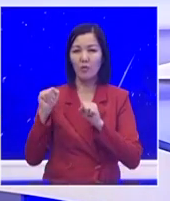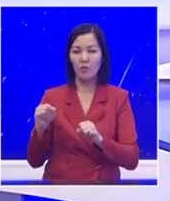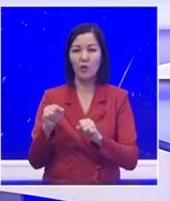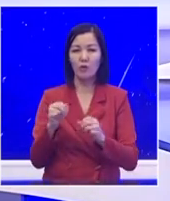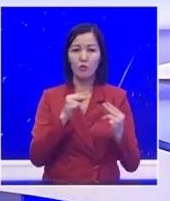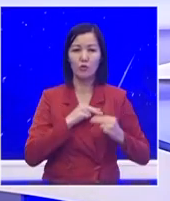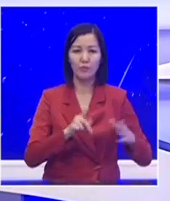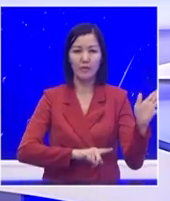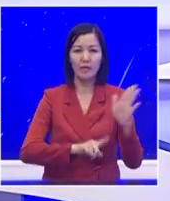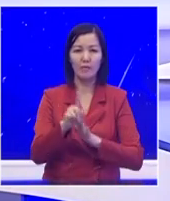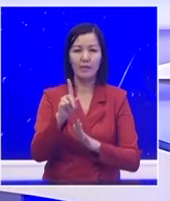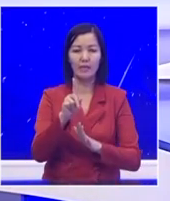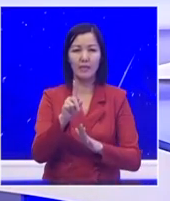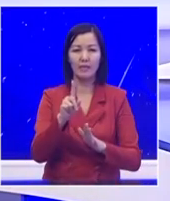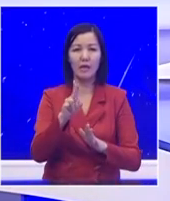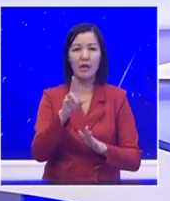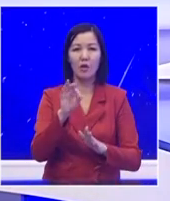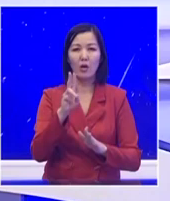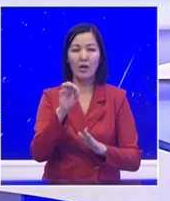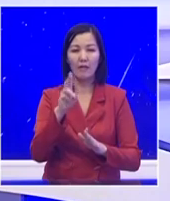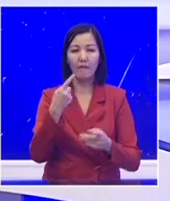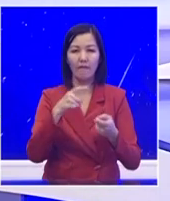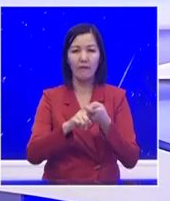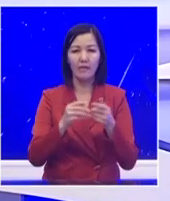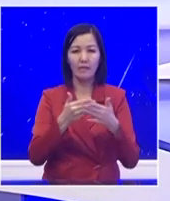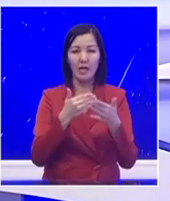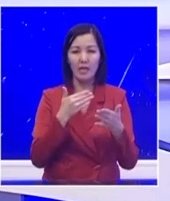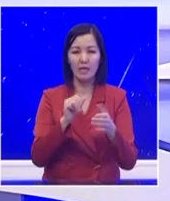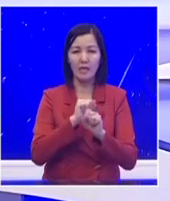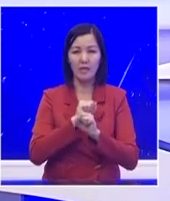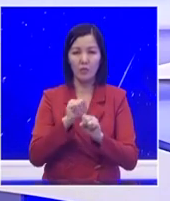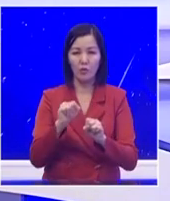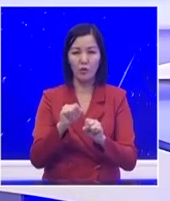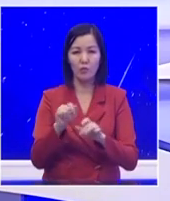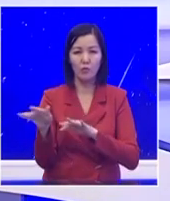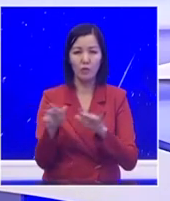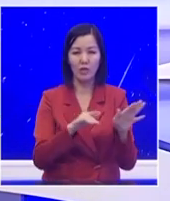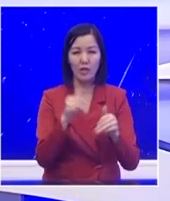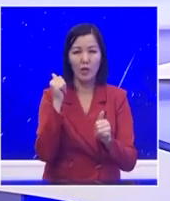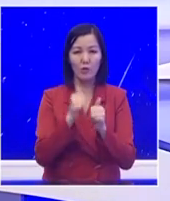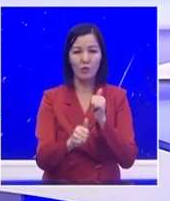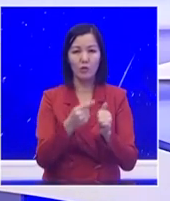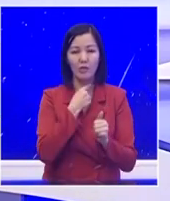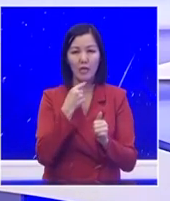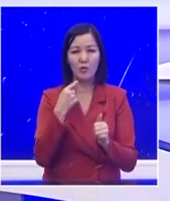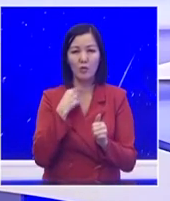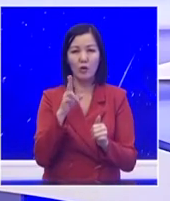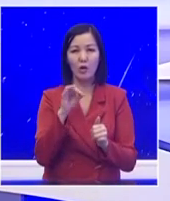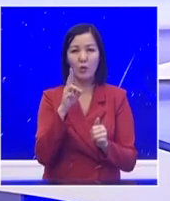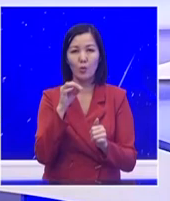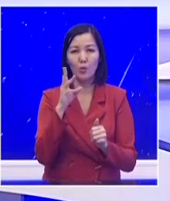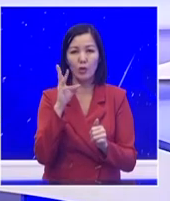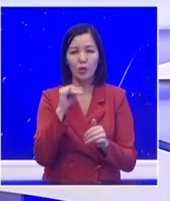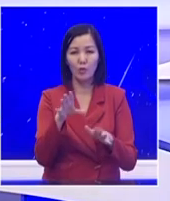жұмыстары басталды. Бұл COVID-19 инфекциясының алдын алу мақсатында. Мұндай шара енді күнделікті Талдықорған көркейту жауапкершілігі